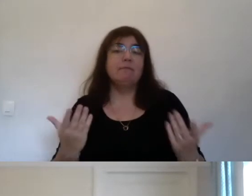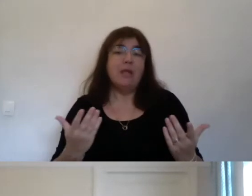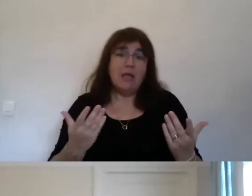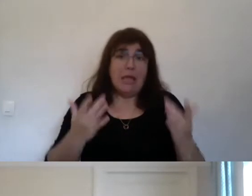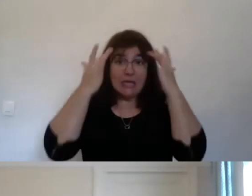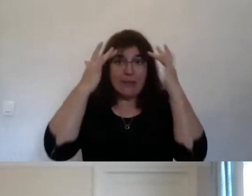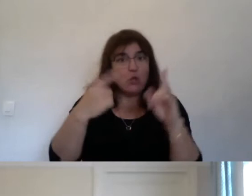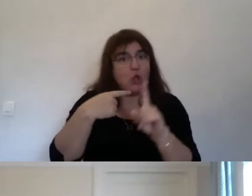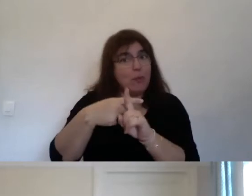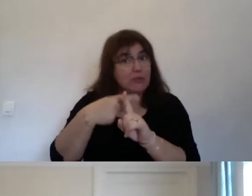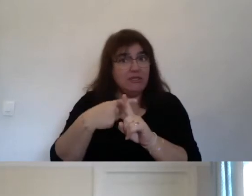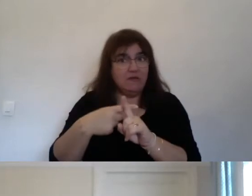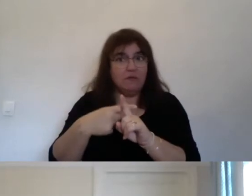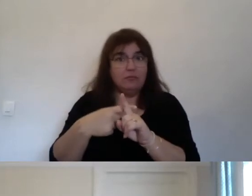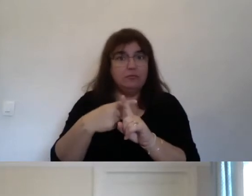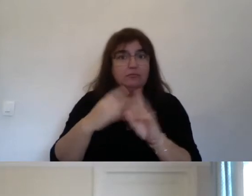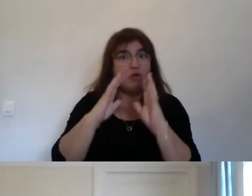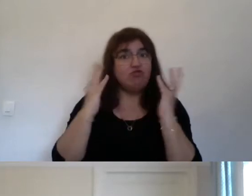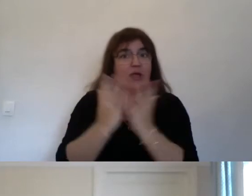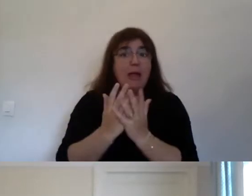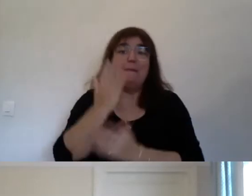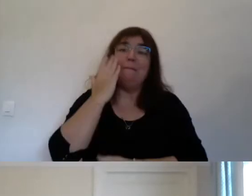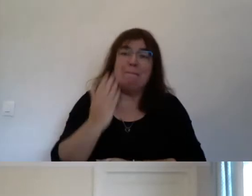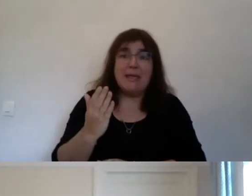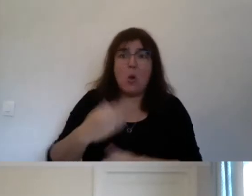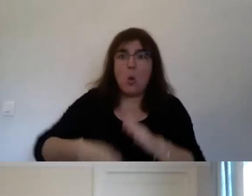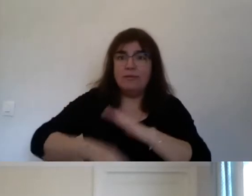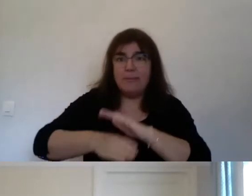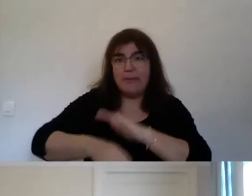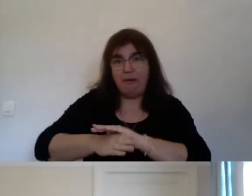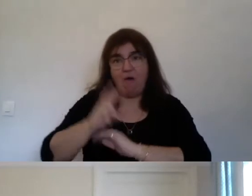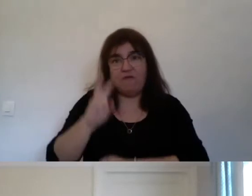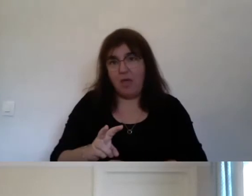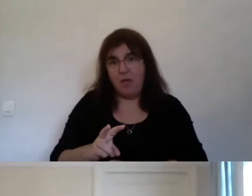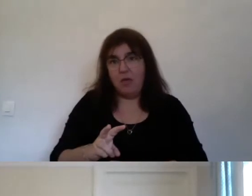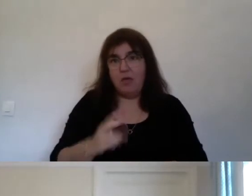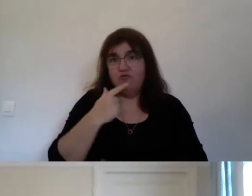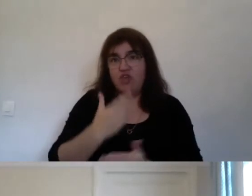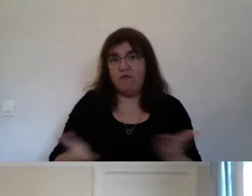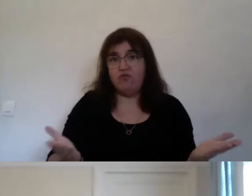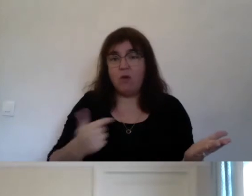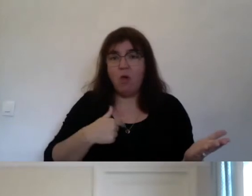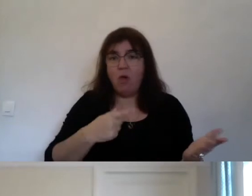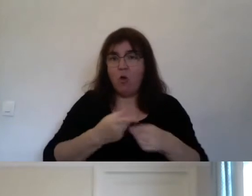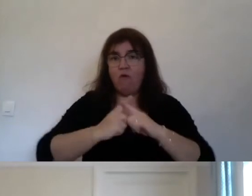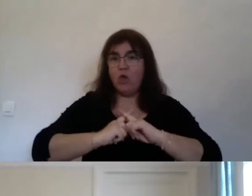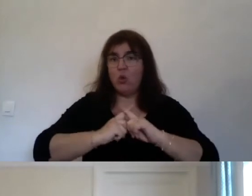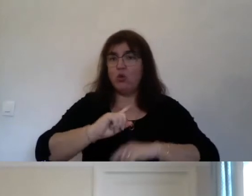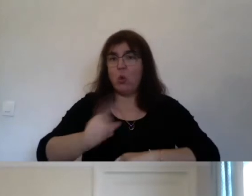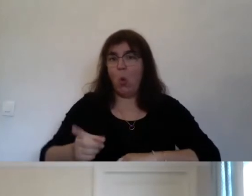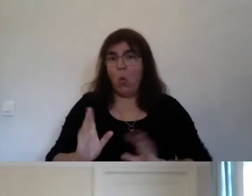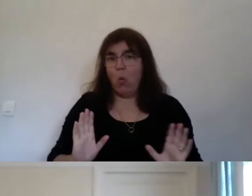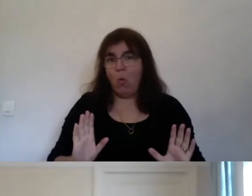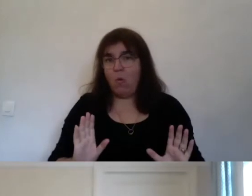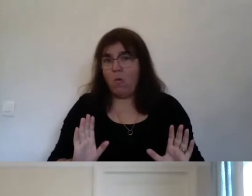positive, mais je ne vous cache pas qu'au départ, je n'étais pas très convaincu car j'estimais qu'il s'agissait